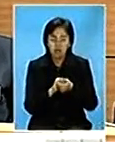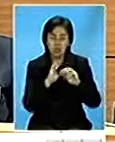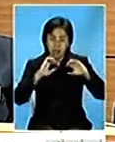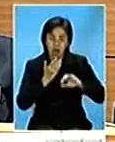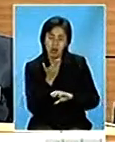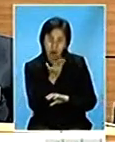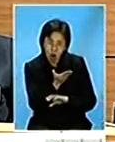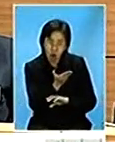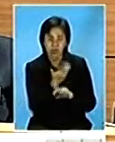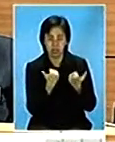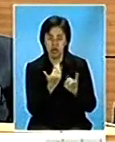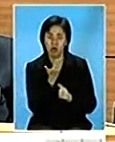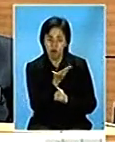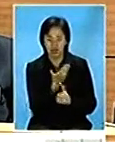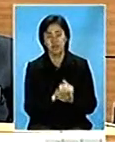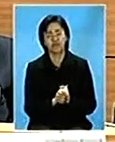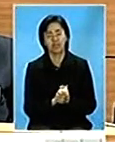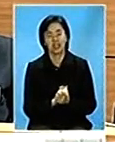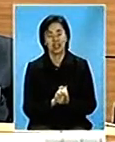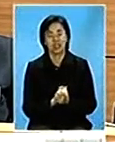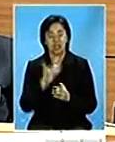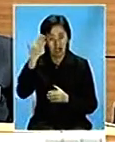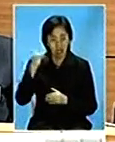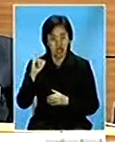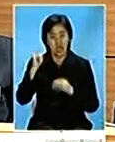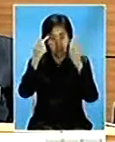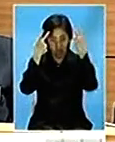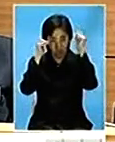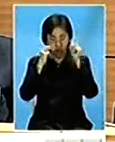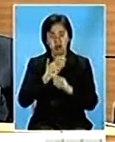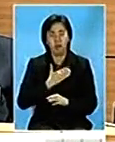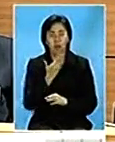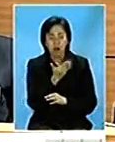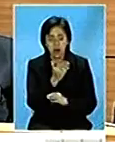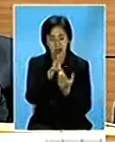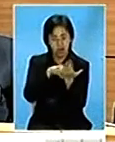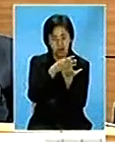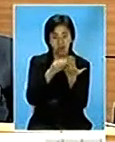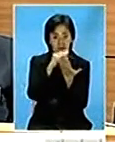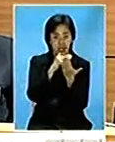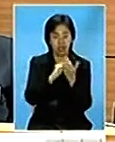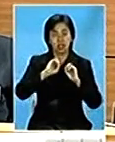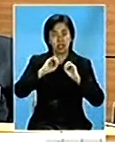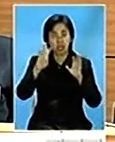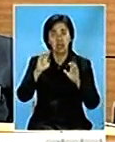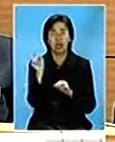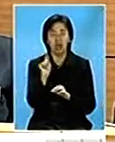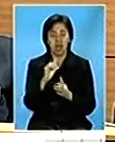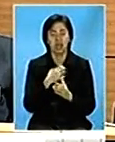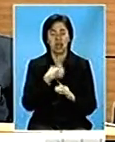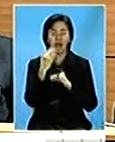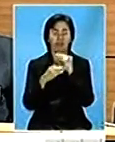ลครั้งนี้โดยท่านยิ่งลักษณ์ชินวัตรนายกมนตรีนี่ซึ่งมีนโยบายชัดเจนในเกิดในการที่พัฒนาแ